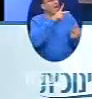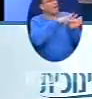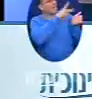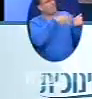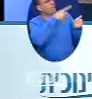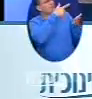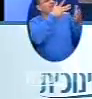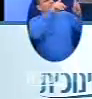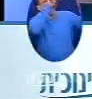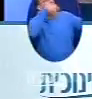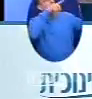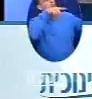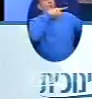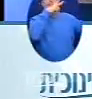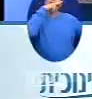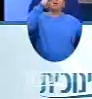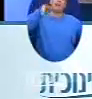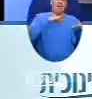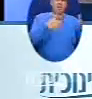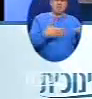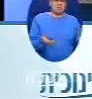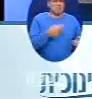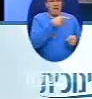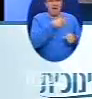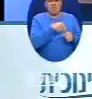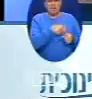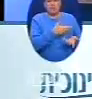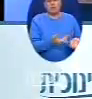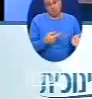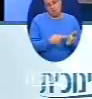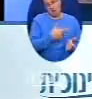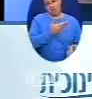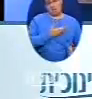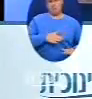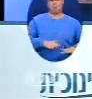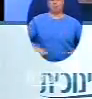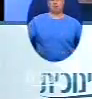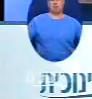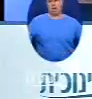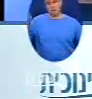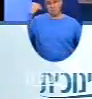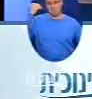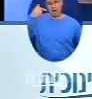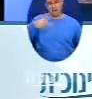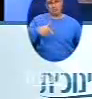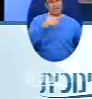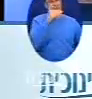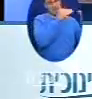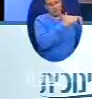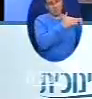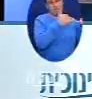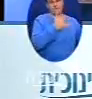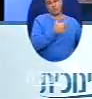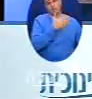מה היתרון שווה לשים אותו על חוף הים? כי שוב פעם, קיבלו שטח שפעם היה רלוונטי,